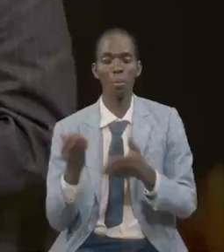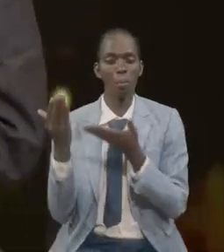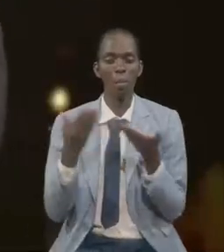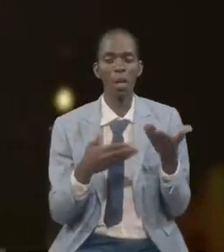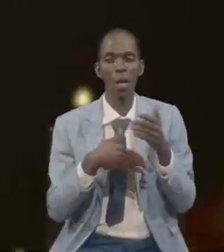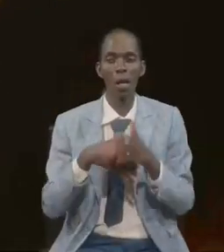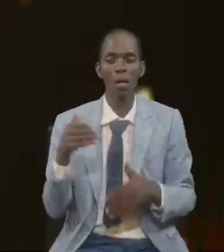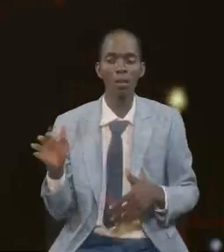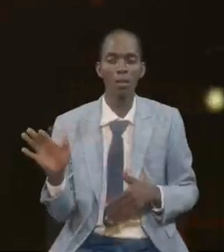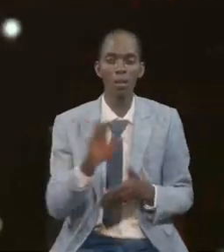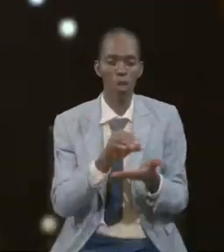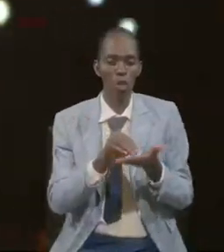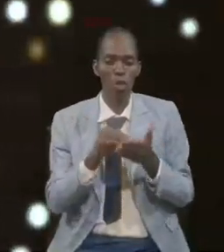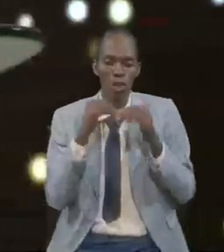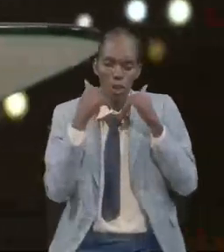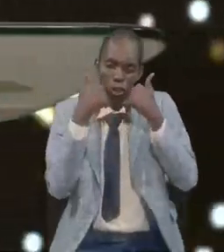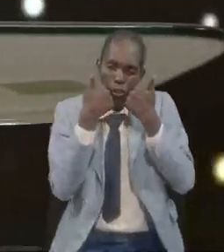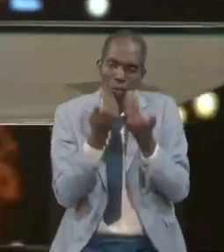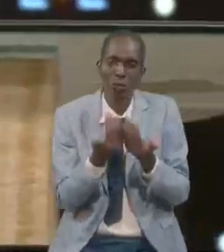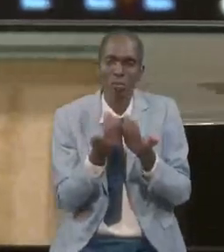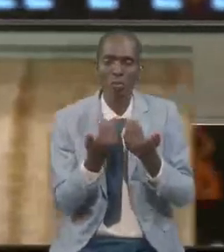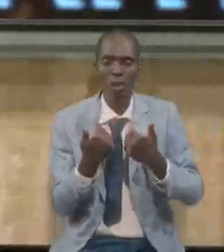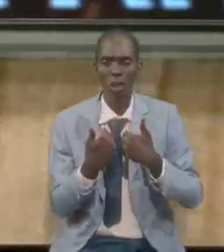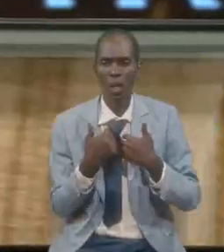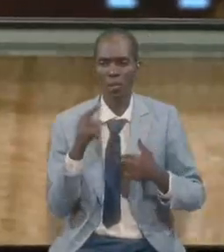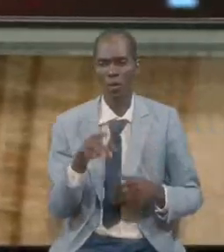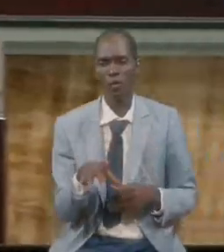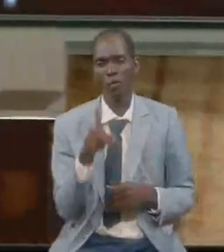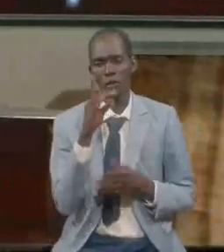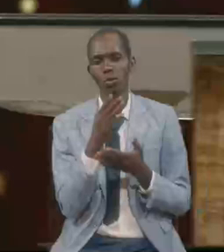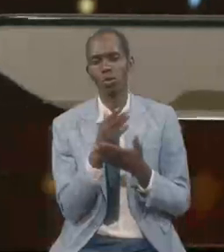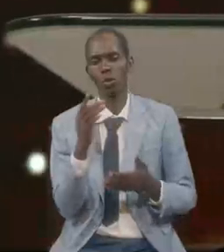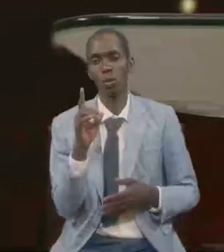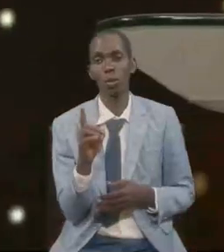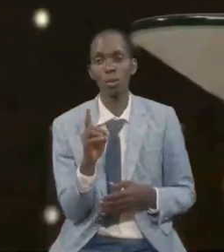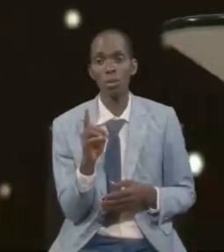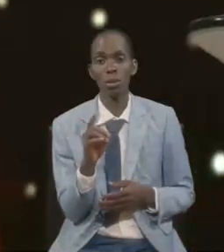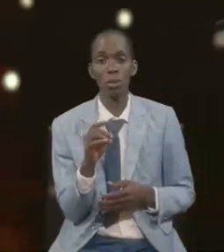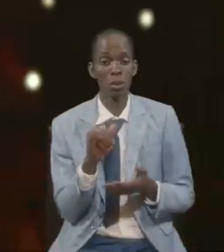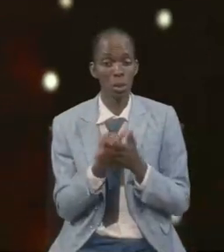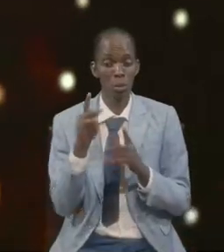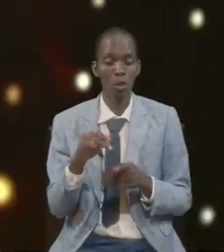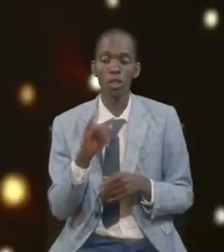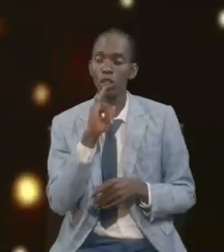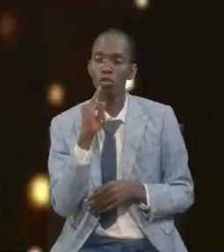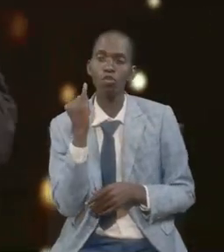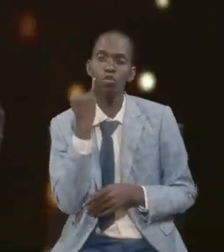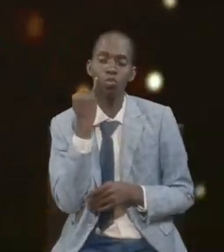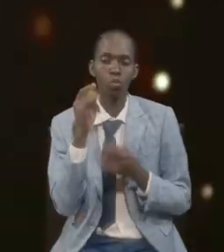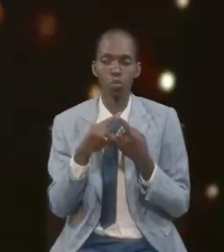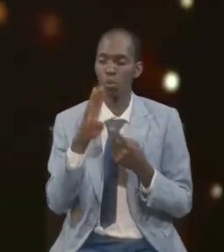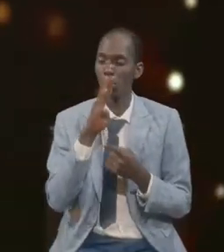rejetant l'écume de leur impureté. Avez-vous trouvé quelqu'un qui doit être